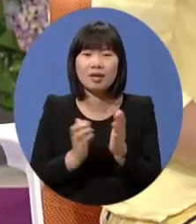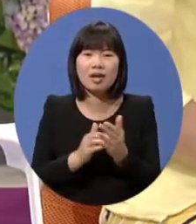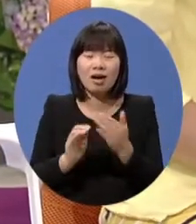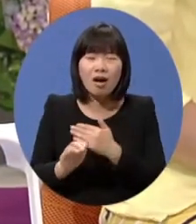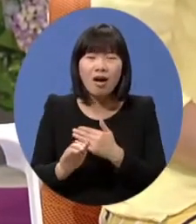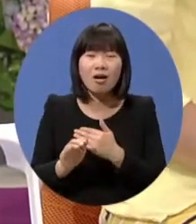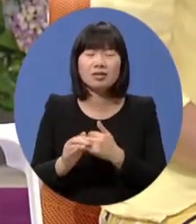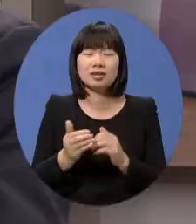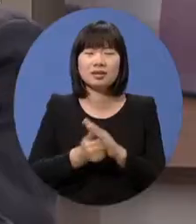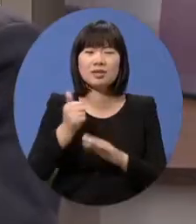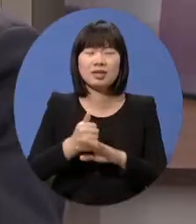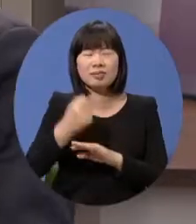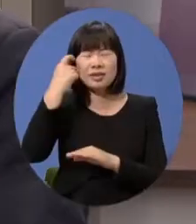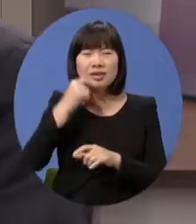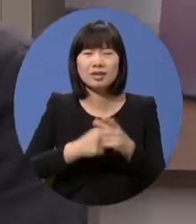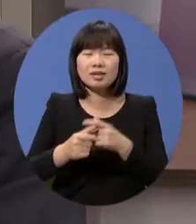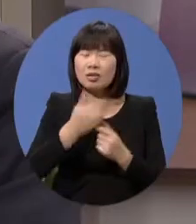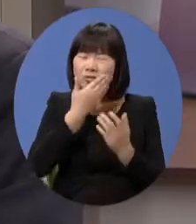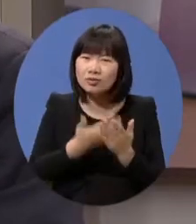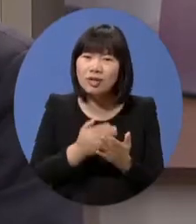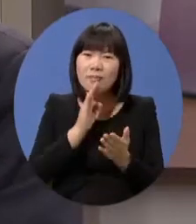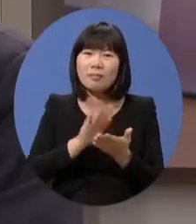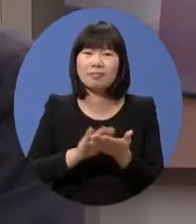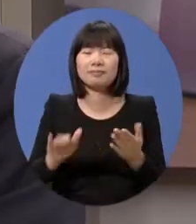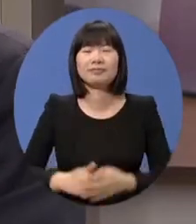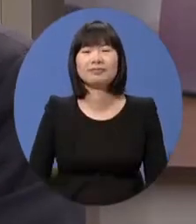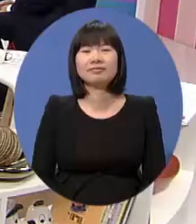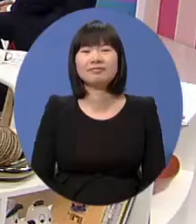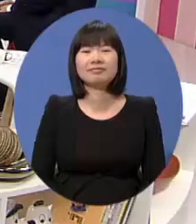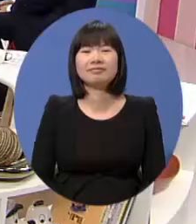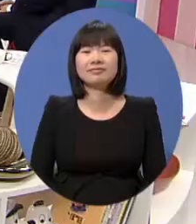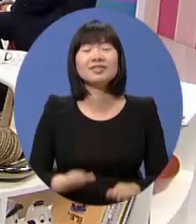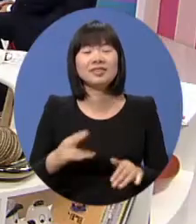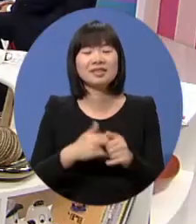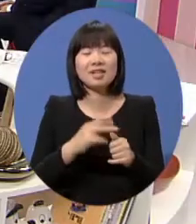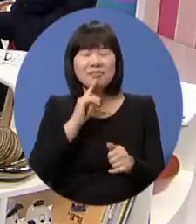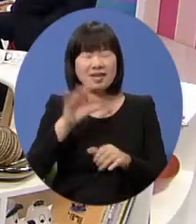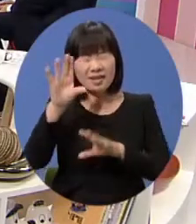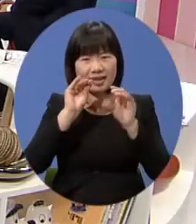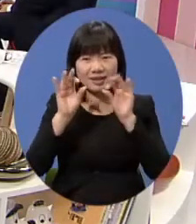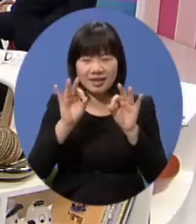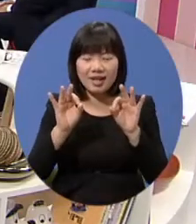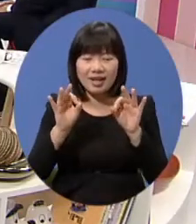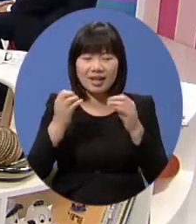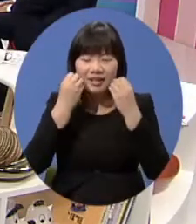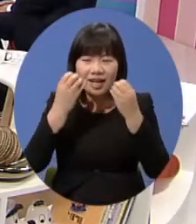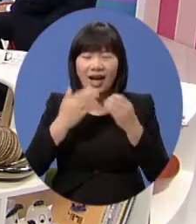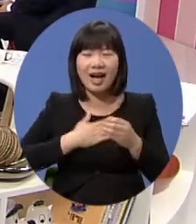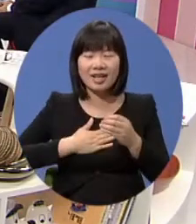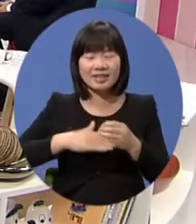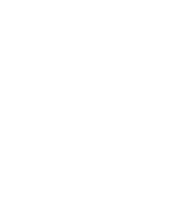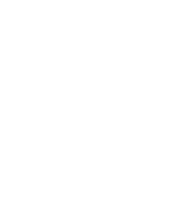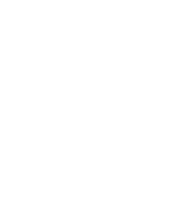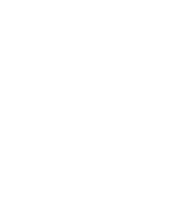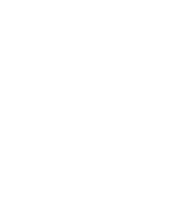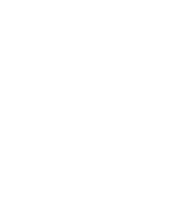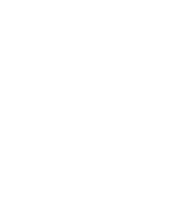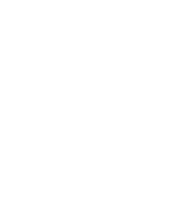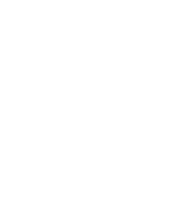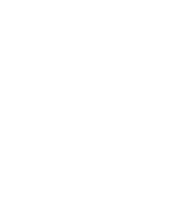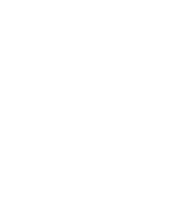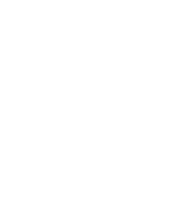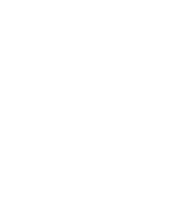다 먹었네 하고 성취감을 갖게 하는 게 훨씬 더 중요합니다. 그렇군요. 아, 오늘 선생님 말씀 들으면서 새롭게 알게 된 사실들이 너무 많습니다.